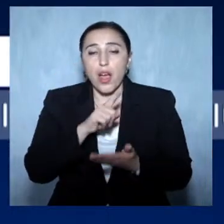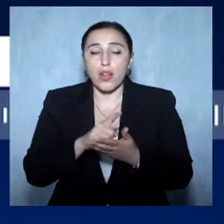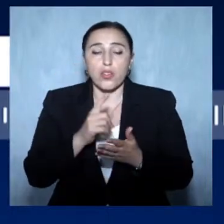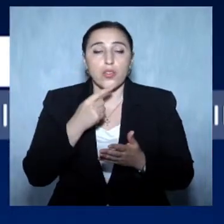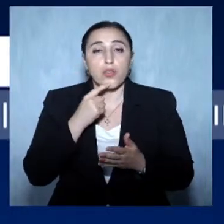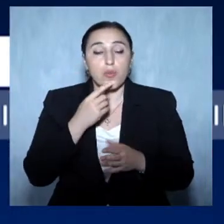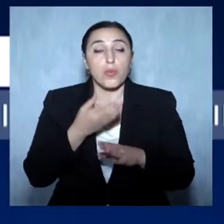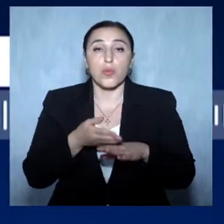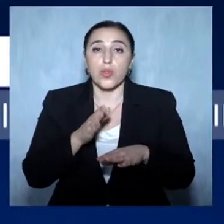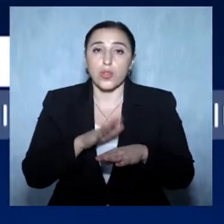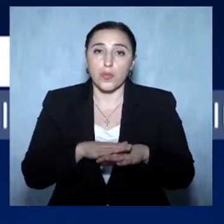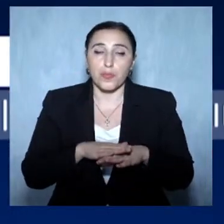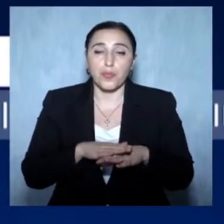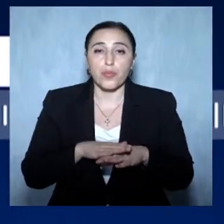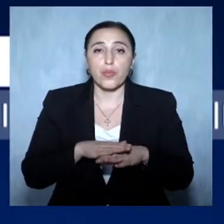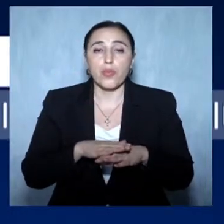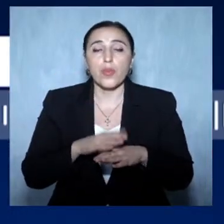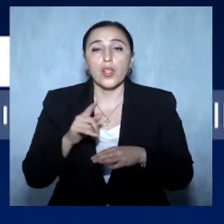Հիմքով